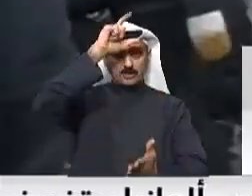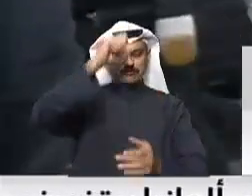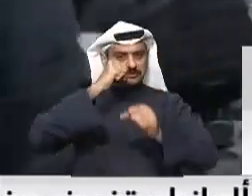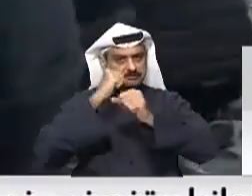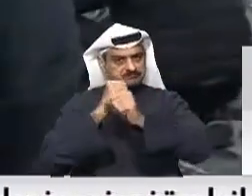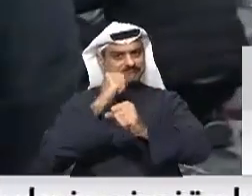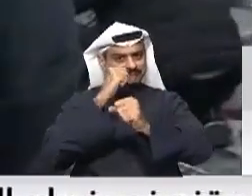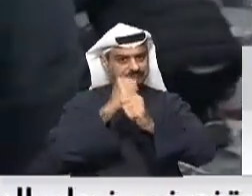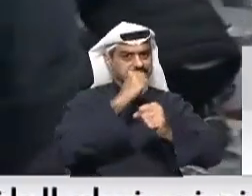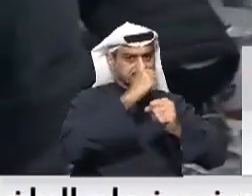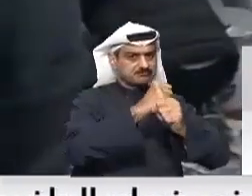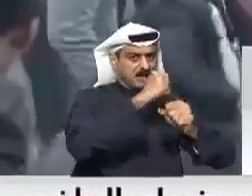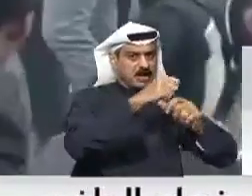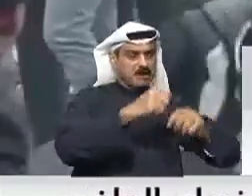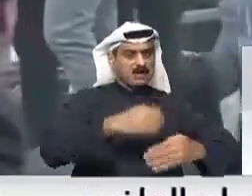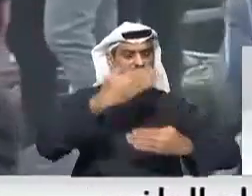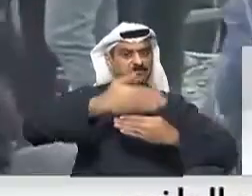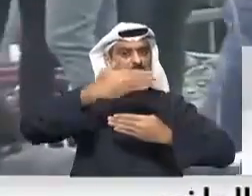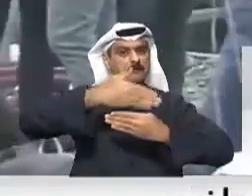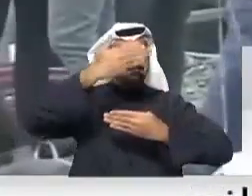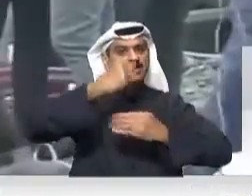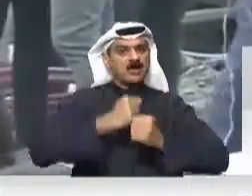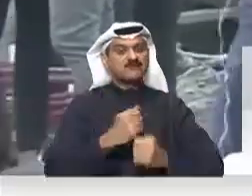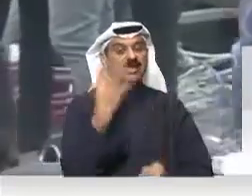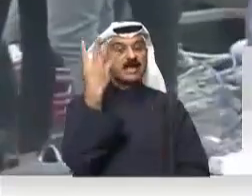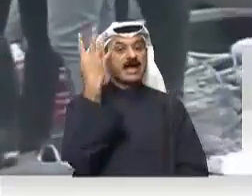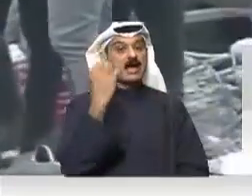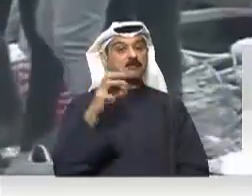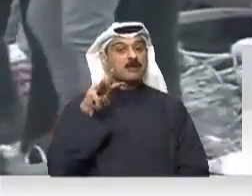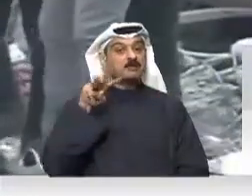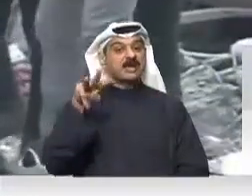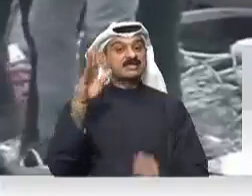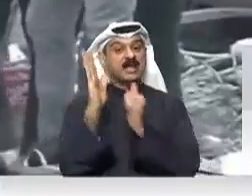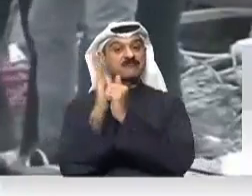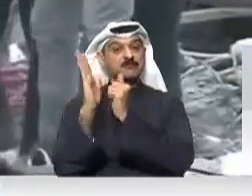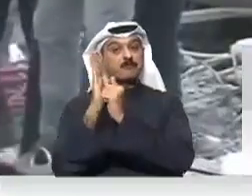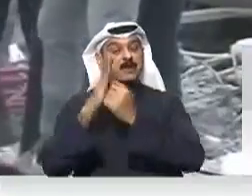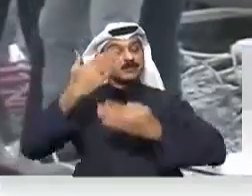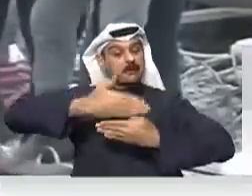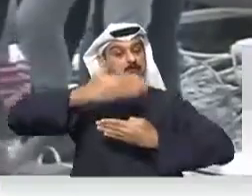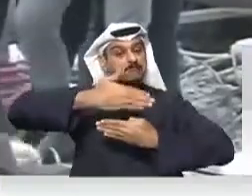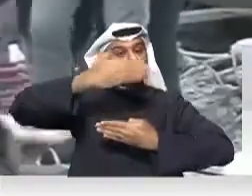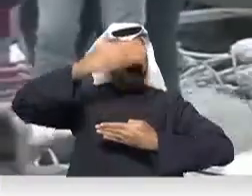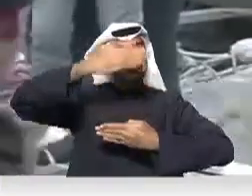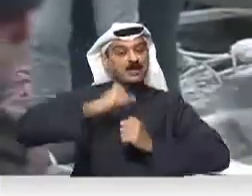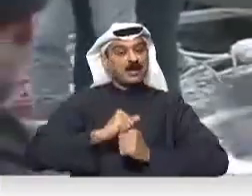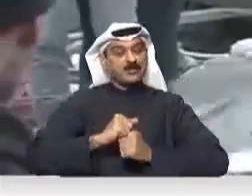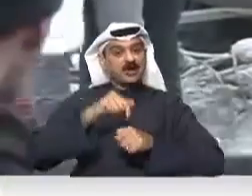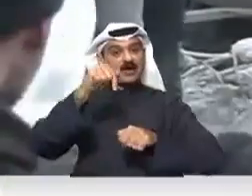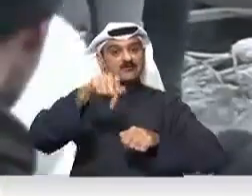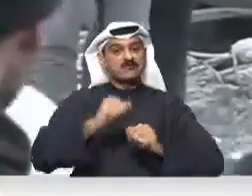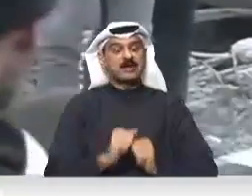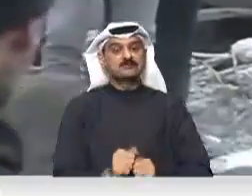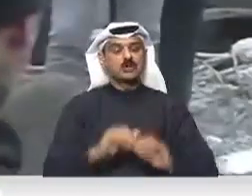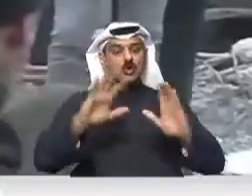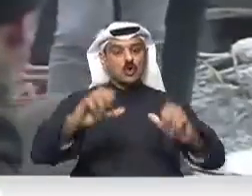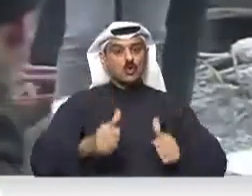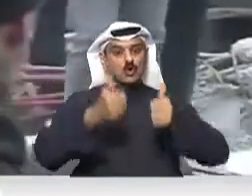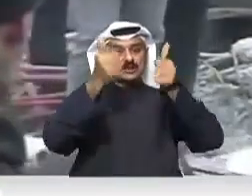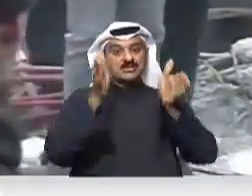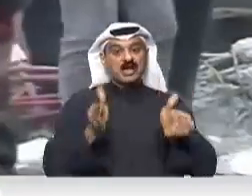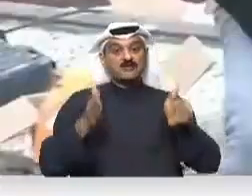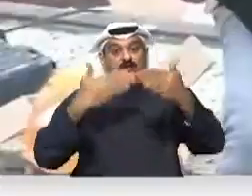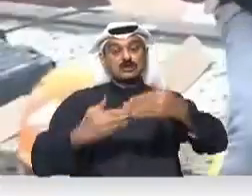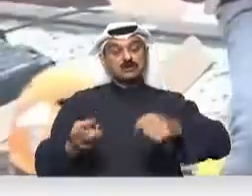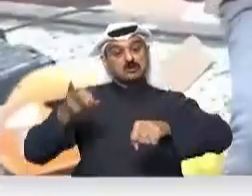من خلال العمل على بناء اكثر من 400 الف وحده سكنيه للمنكوبين وعزمها انشاء صندوق